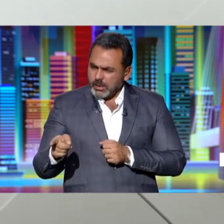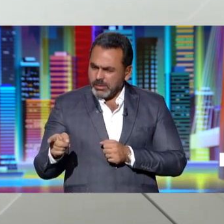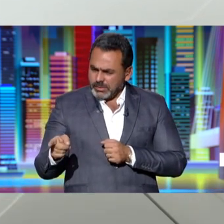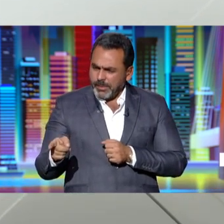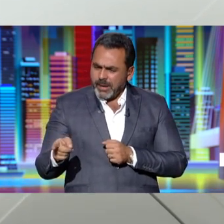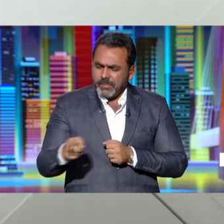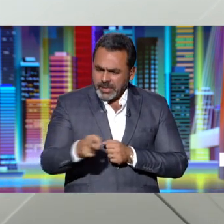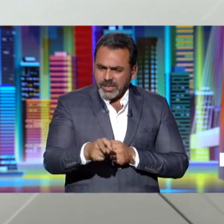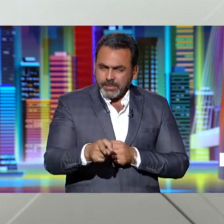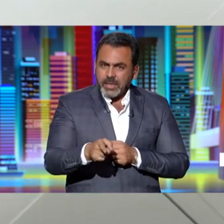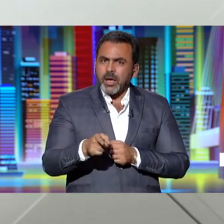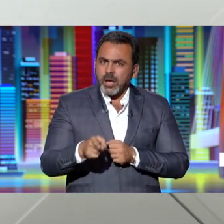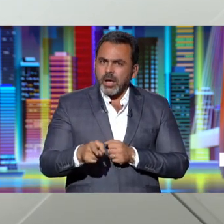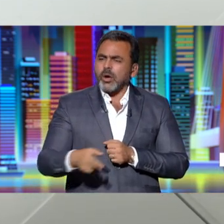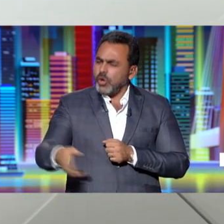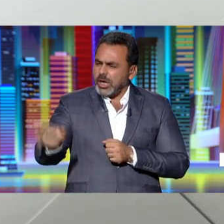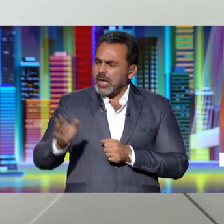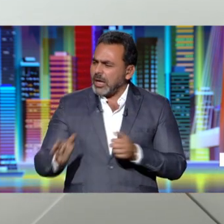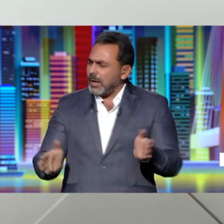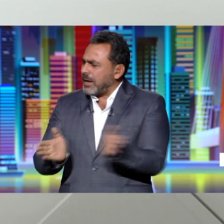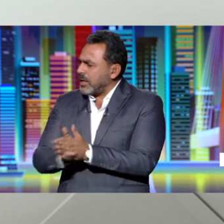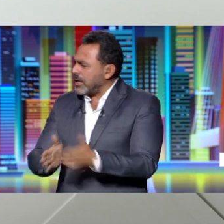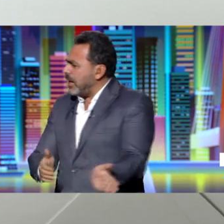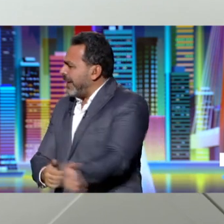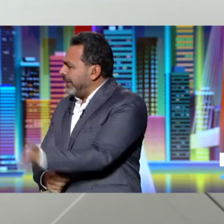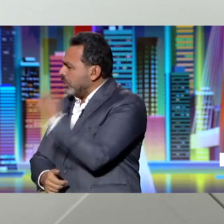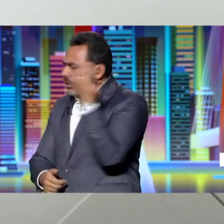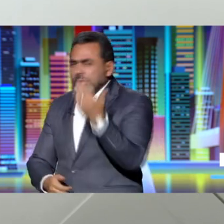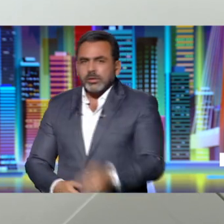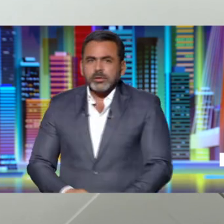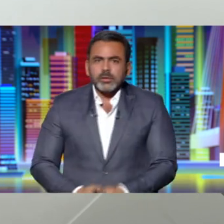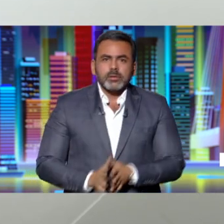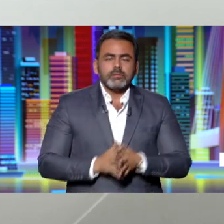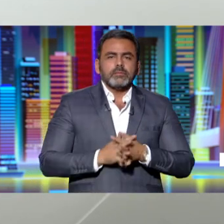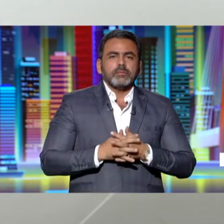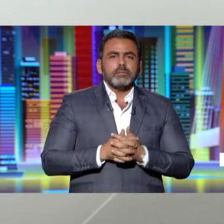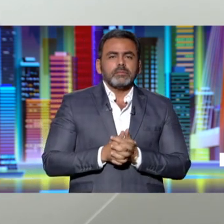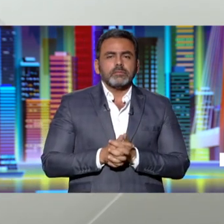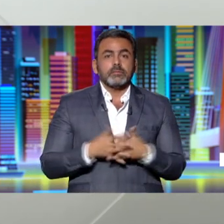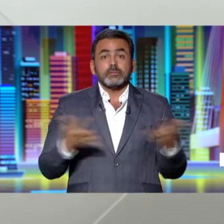رمشوشي هنكتب كده اه اوكي يلا مرر اللي